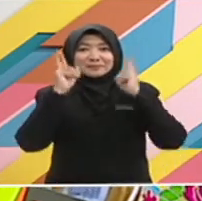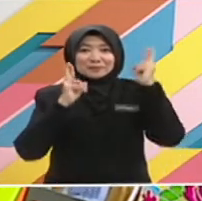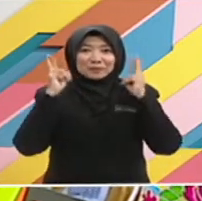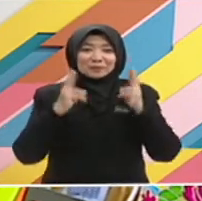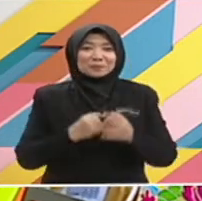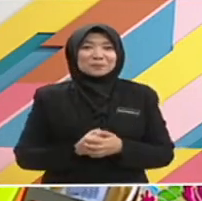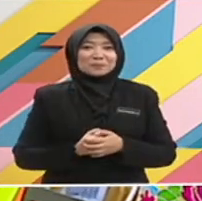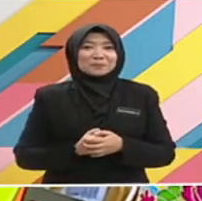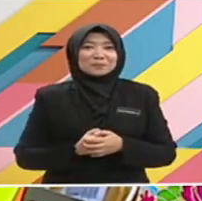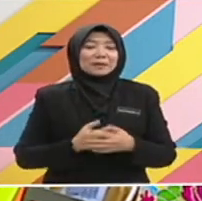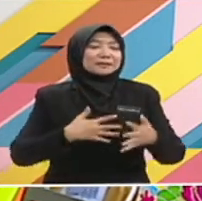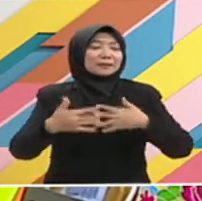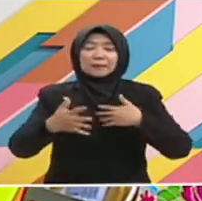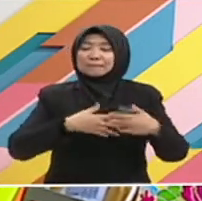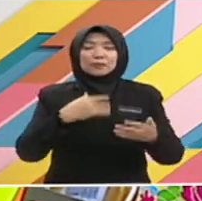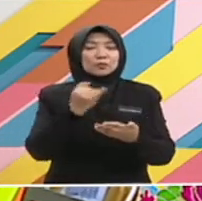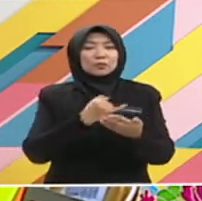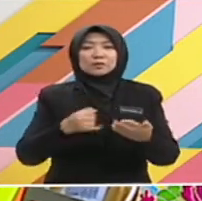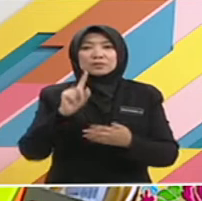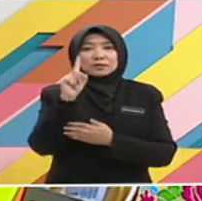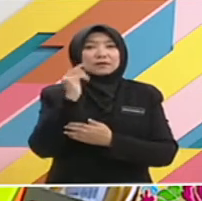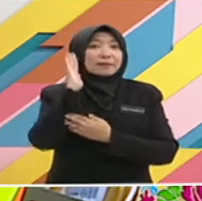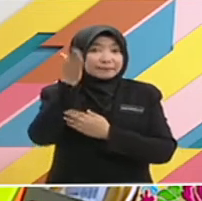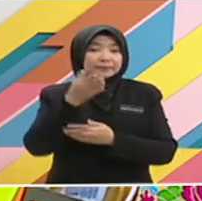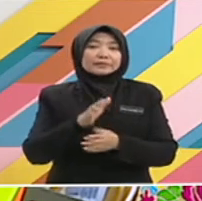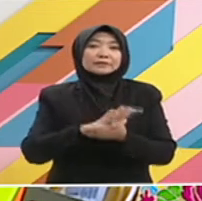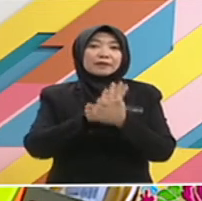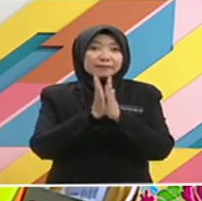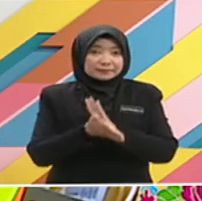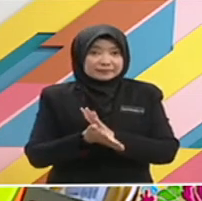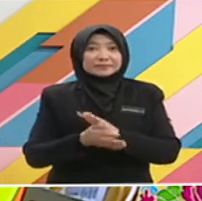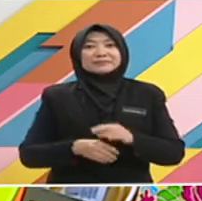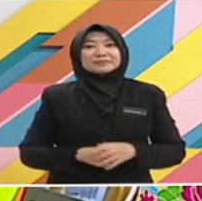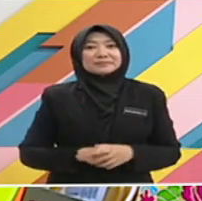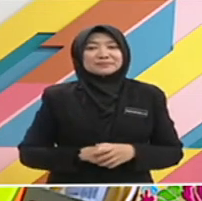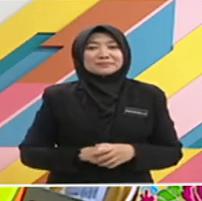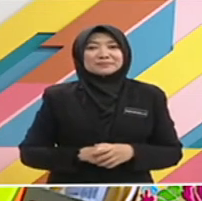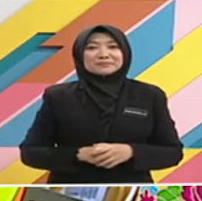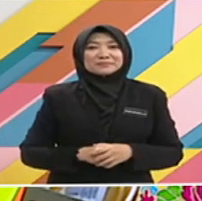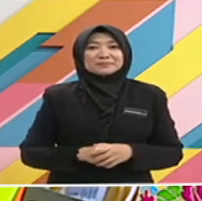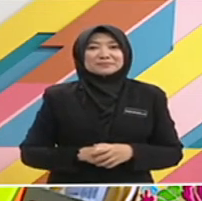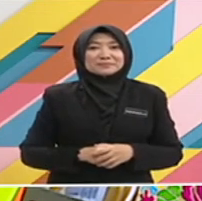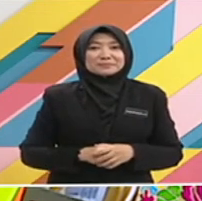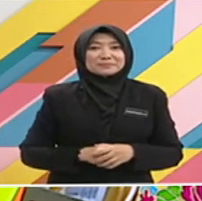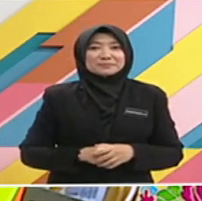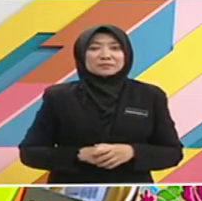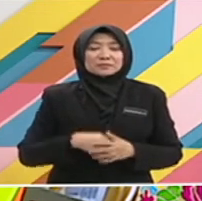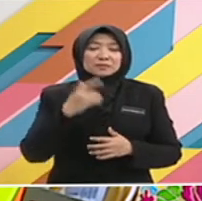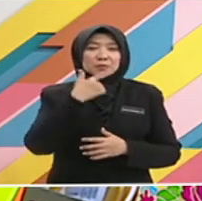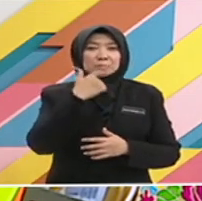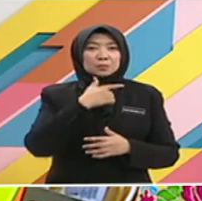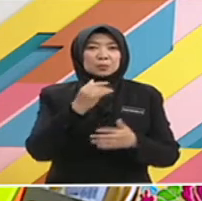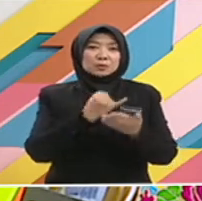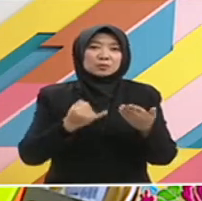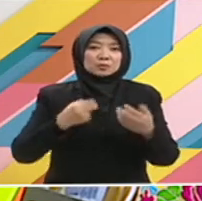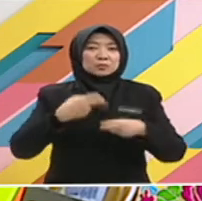pun tak apa, dia akan jadi juga bentuk tu. Okey. Okey. Okey, saya pun tak naklah bentuk yang susah-susah.